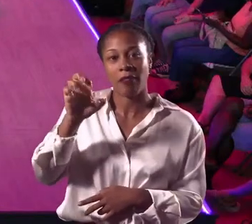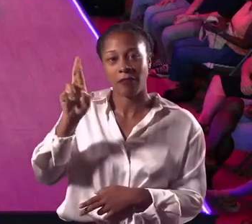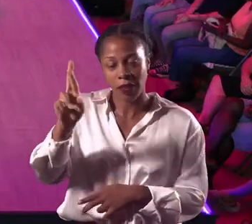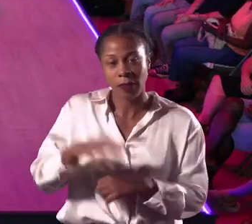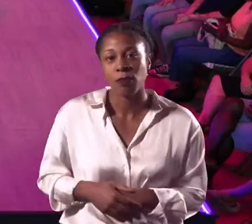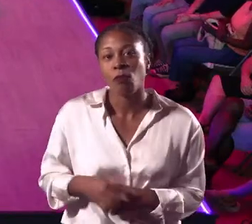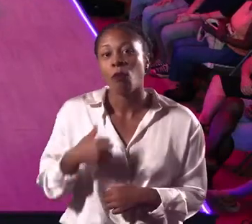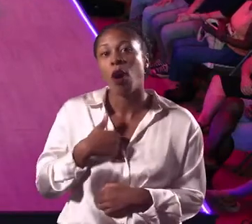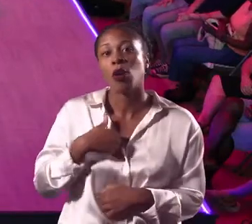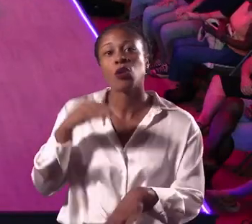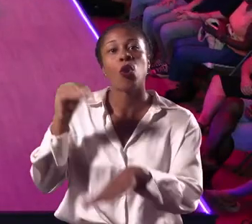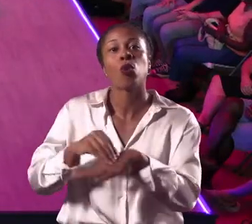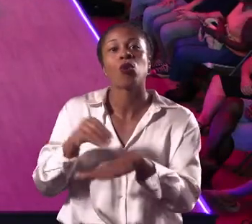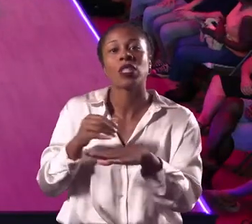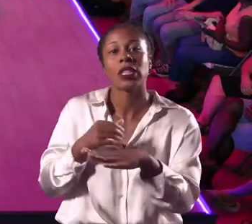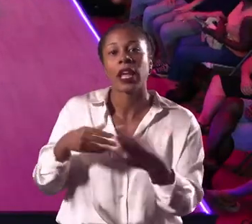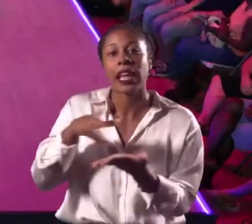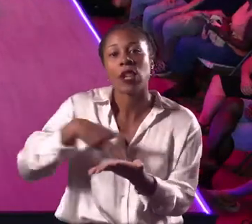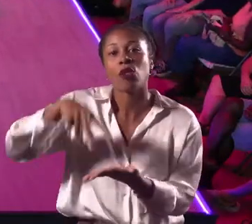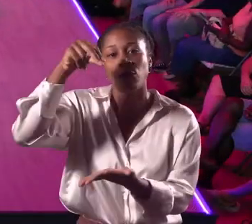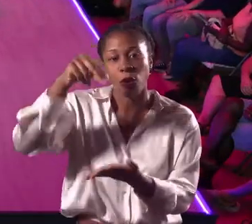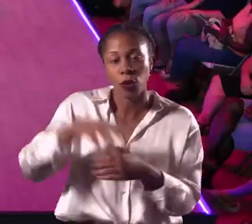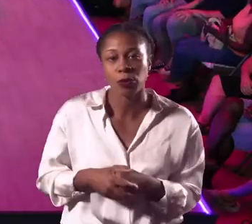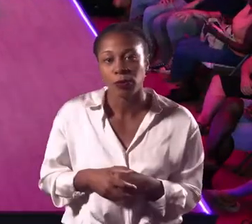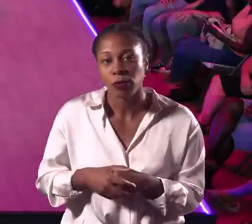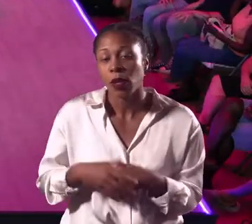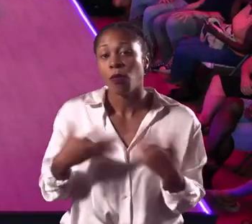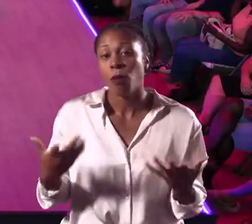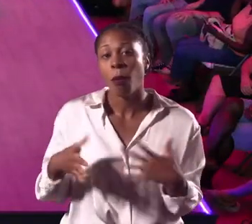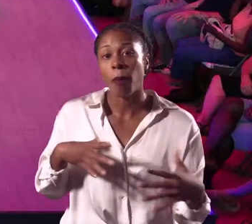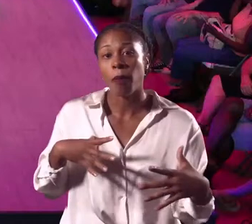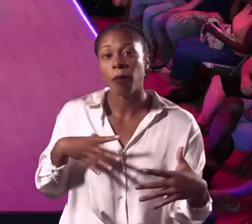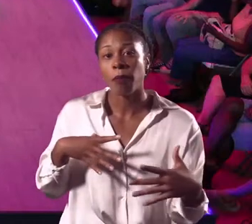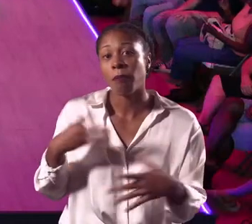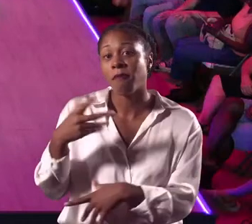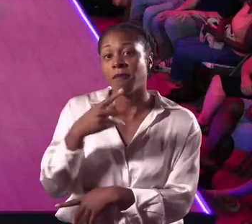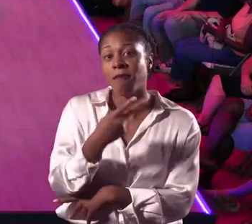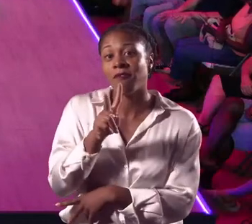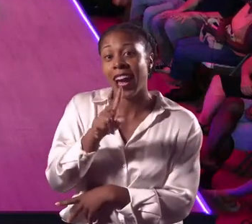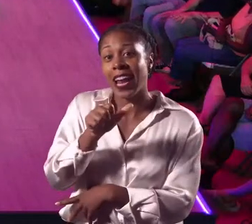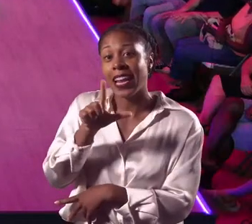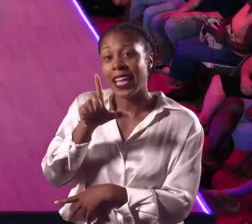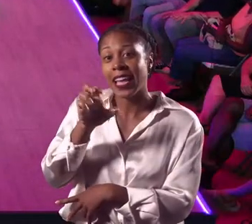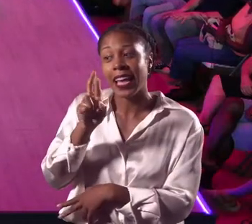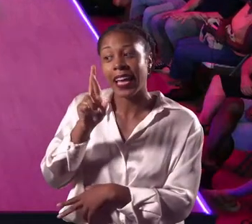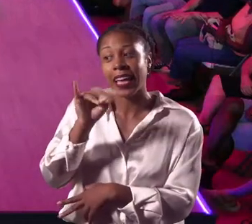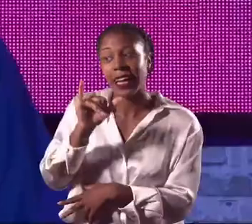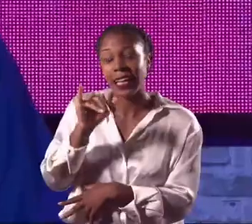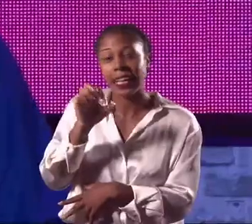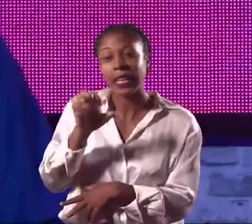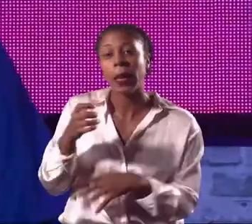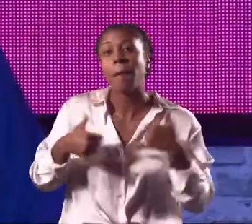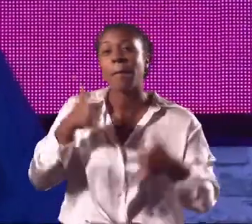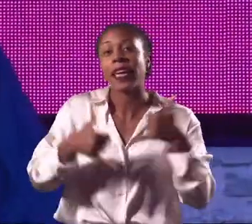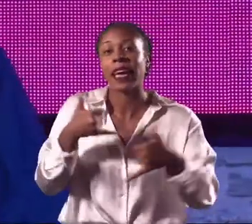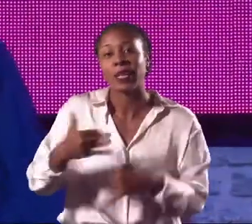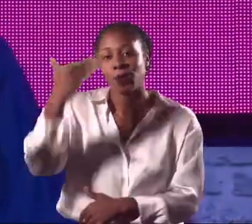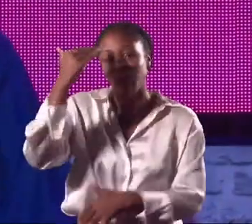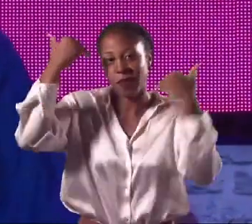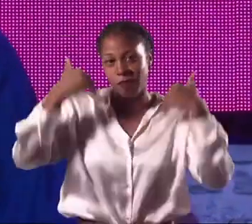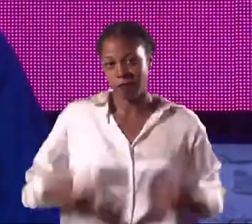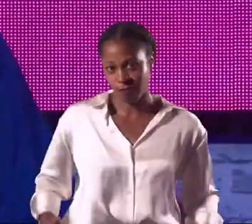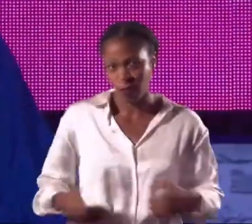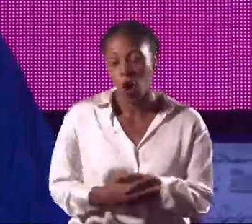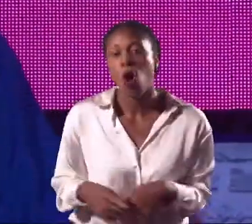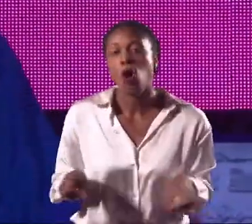conseil d'administration Île-de-France, croyez bien que Valérie Pécresse le sait très bien. Je suis également responsable national de